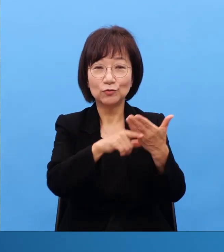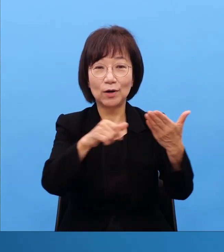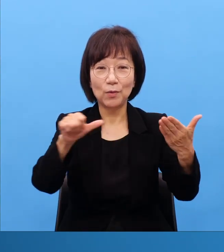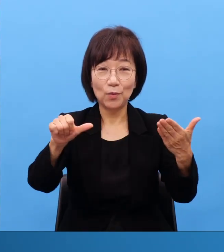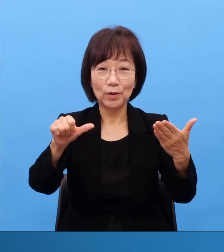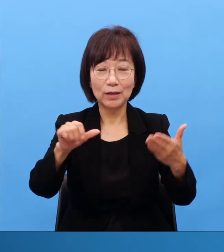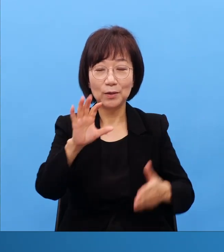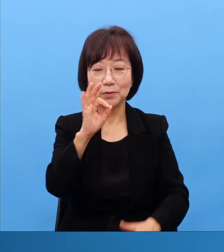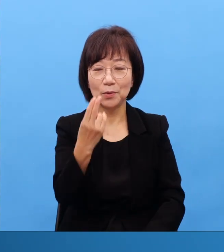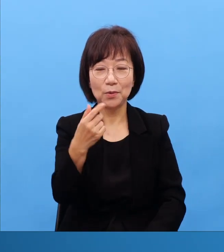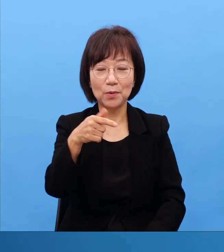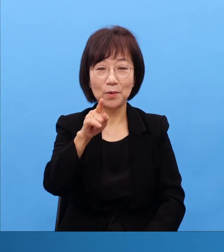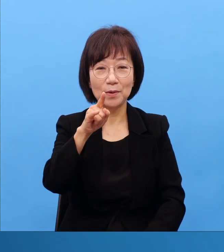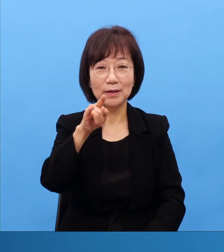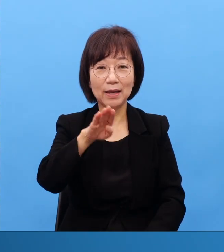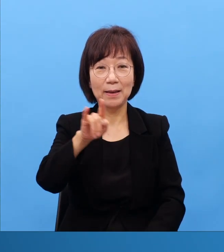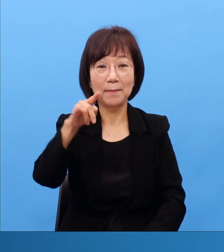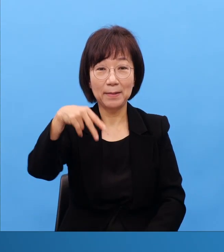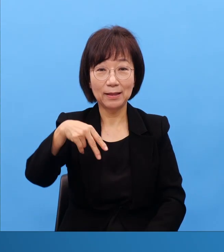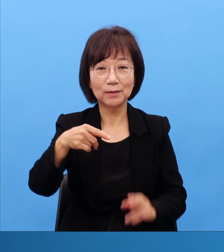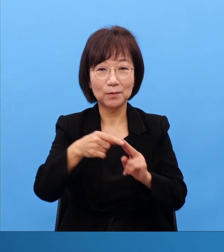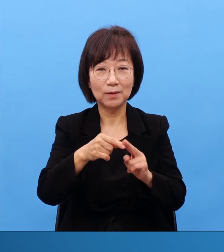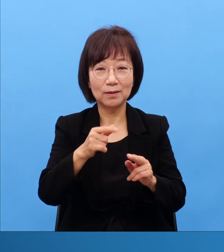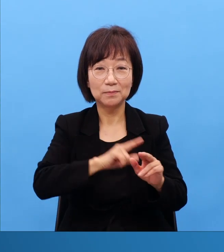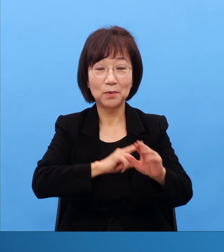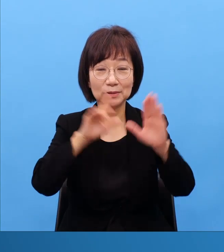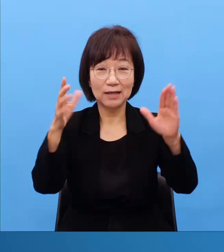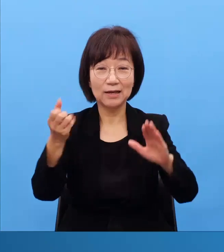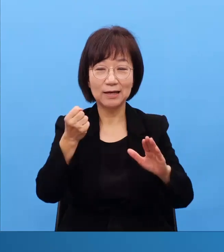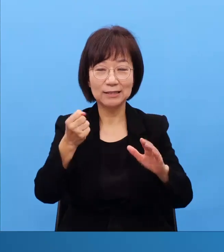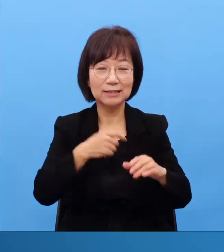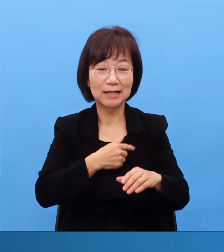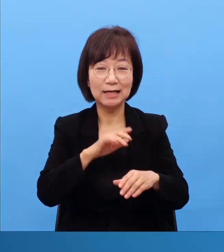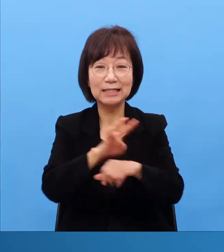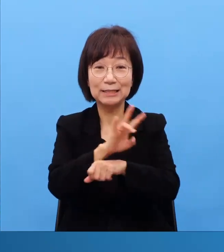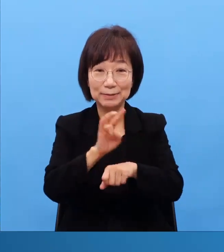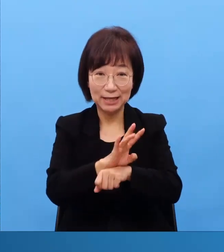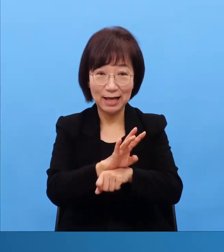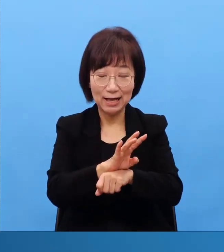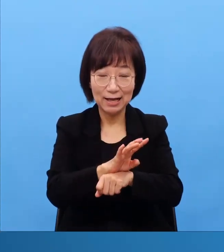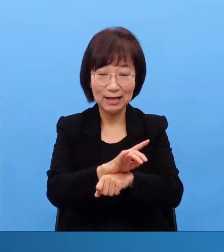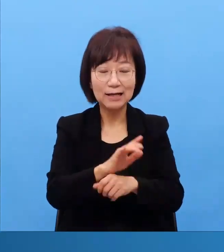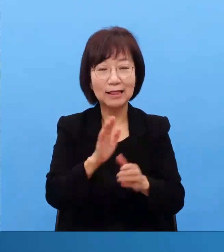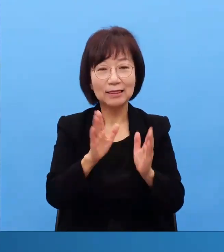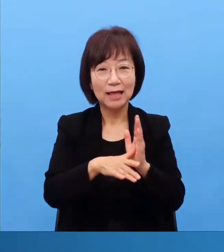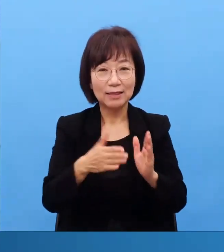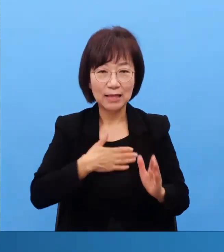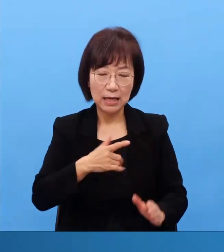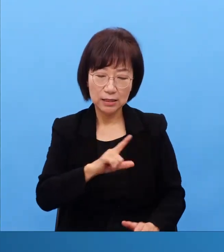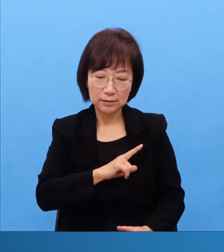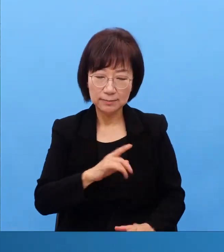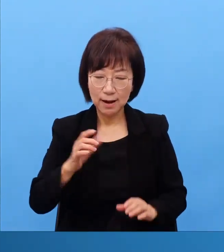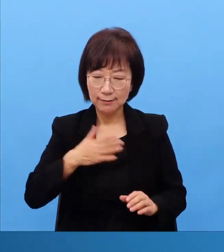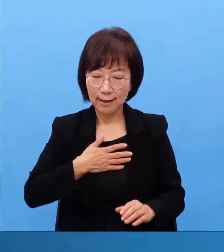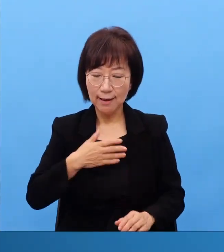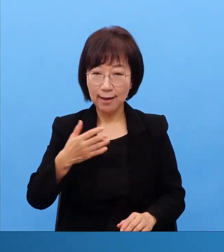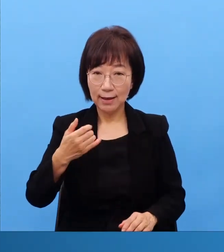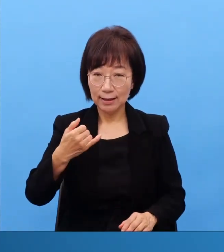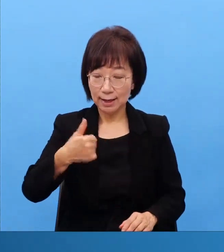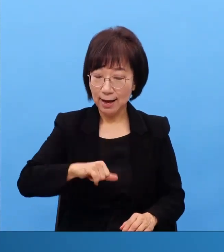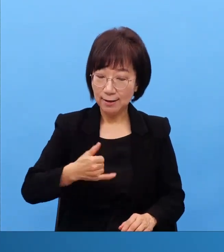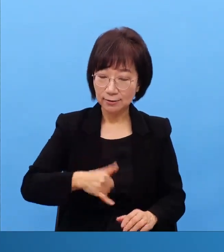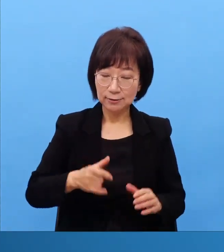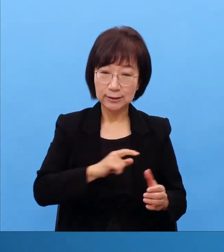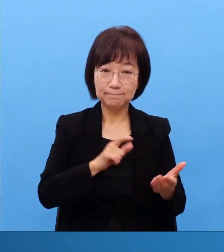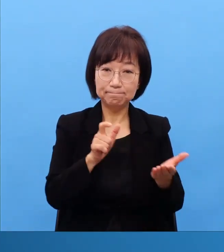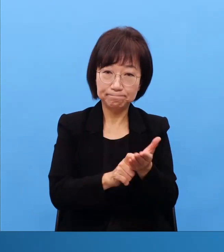모세가 누린 나의 24라는 말씀을 가지고 내 이름과 아이의 이름을 넣어 묵상했는데 이날로부터 이 말씀이